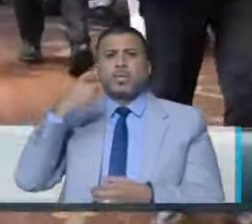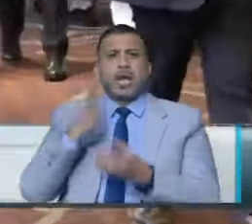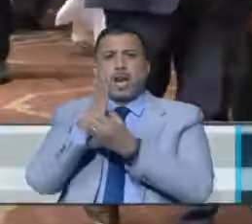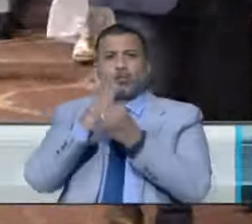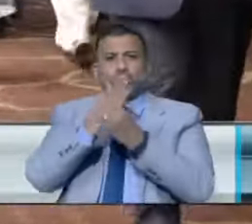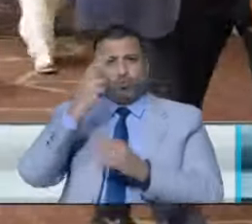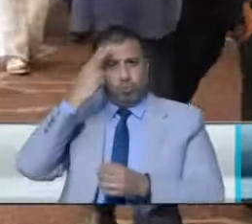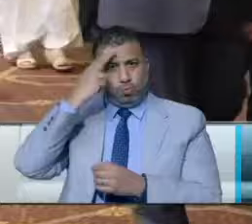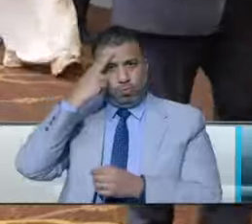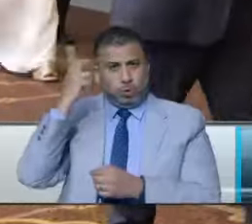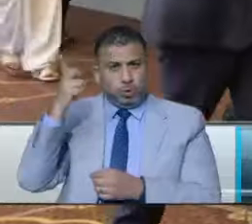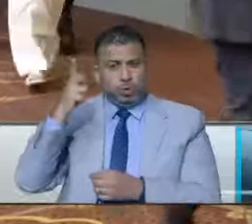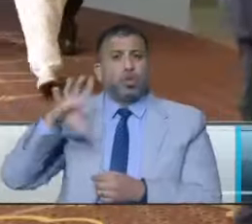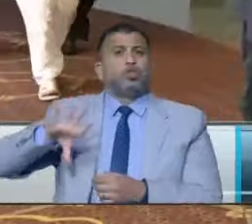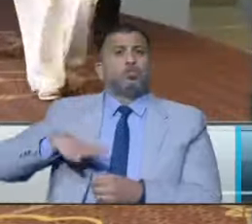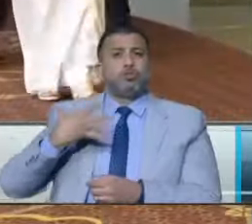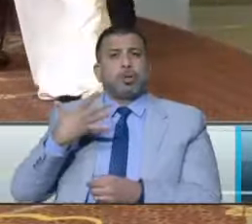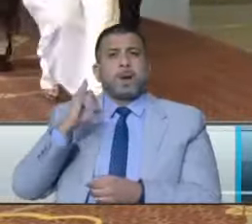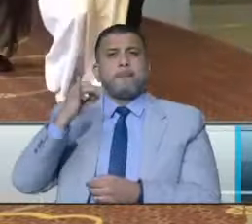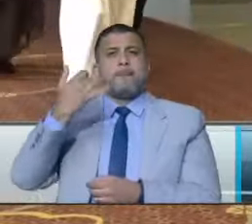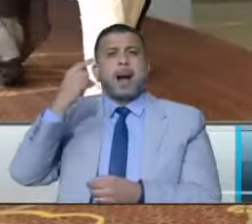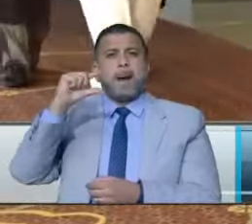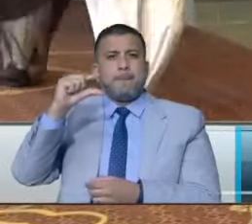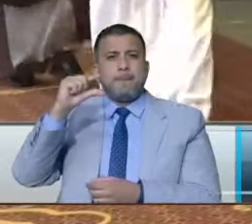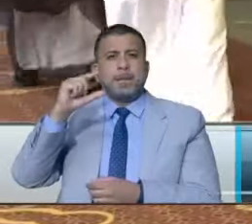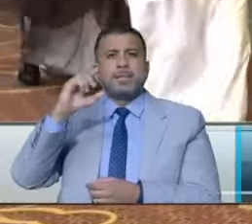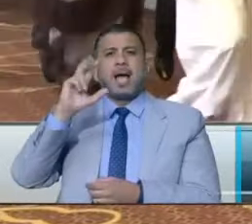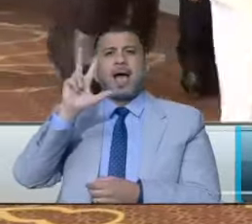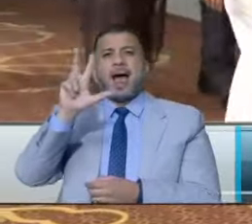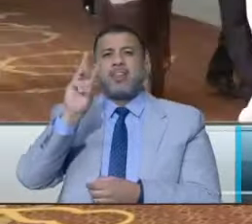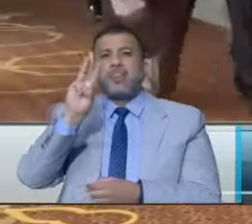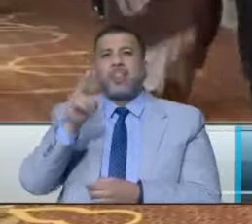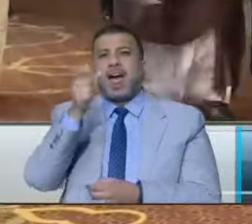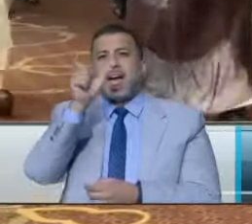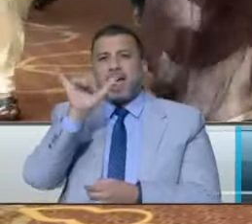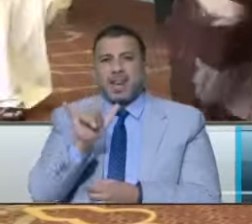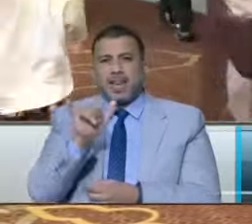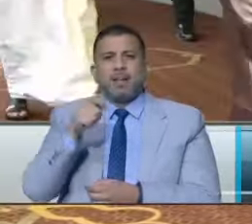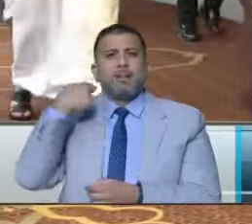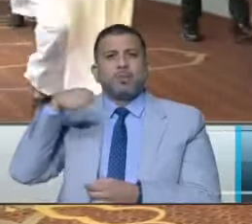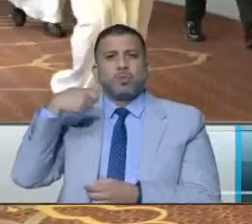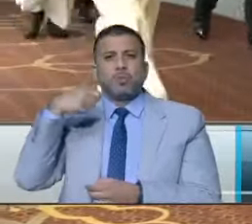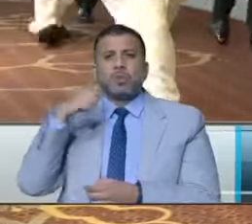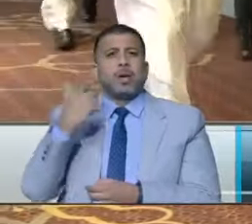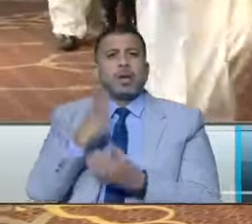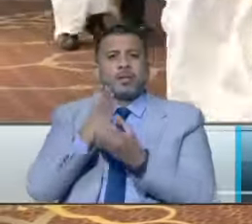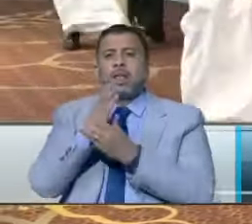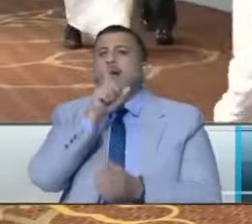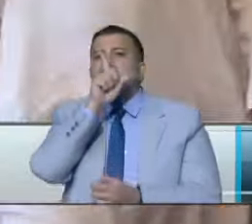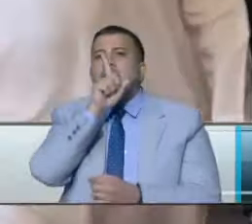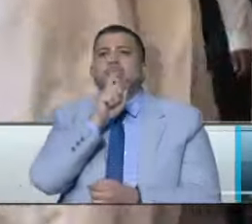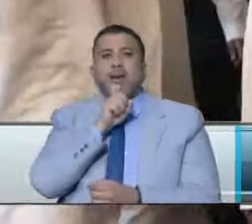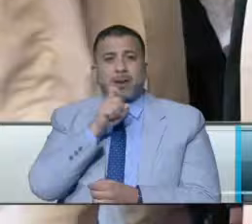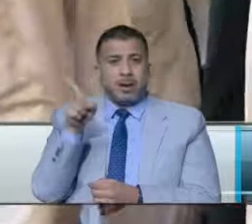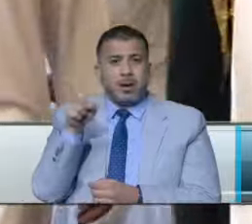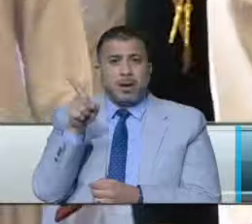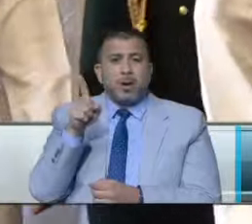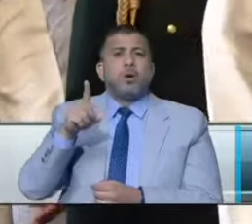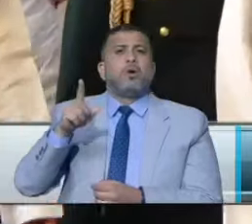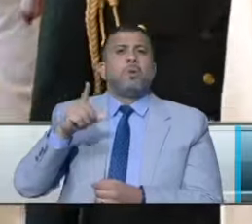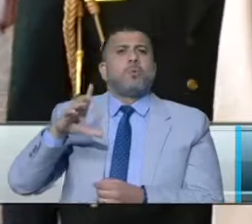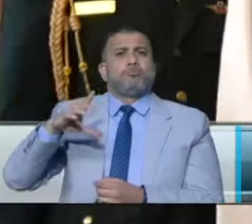وزير الخارجيه السعوديه ومعالي الشيخ محمد بن عبد الرحمن بن جاسم ال ثاني رئيس مجلس الوزراء وزير الخارجيه